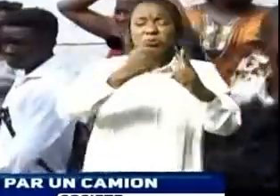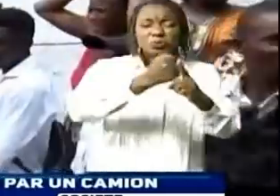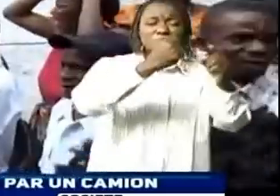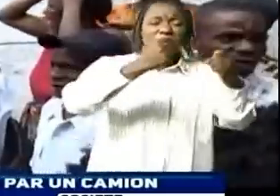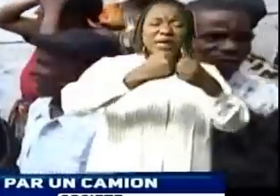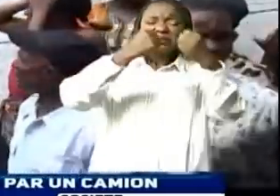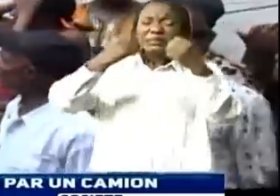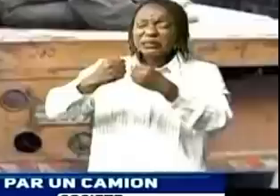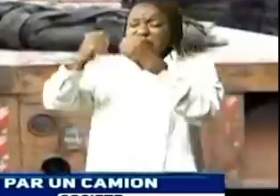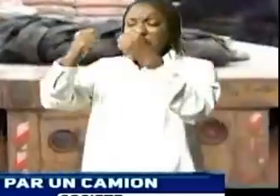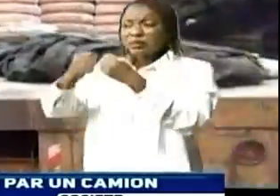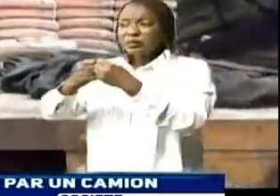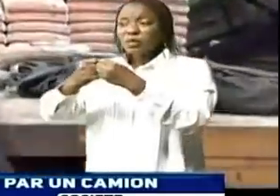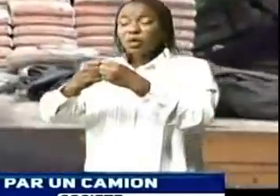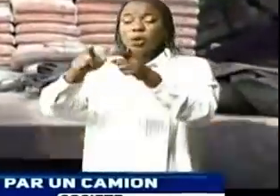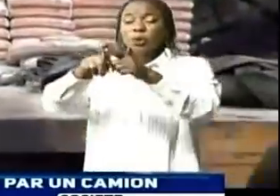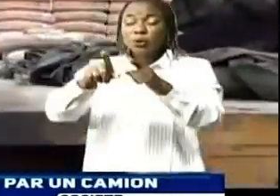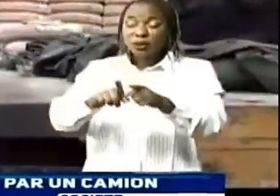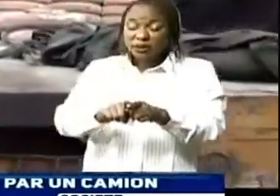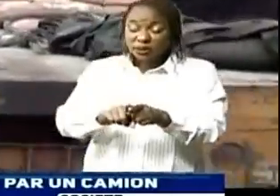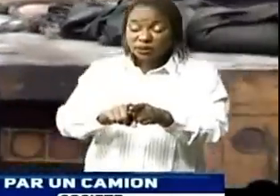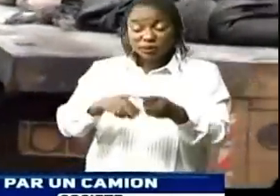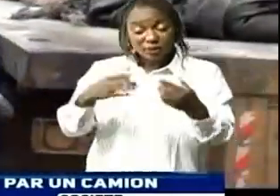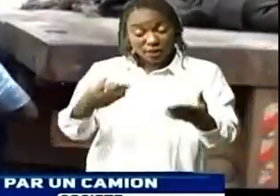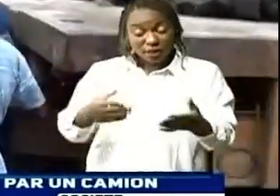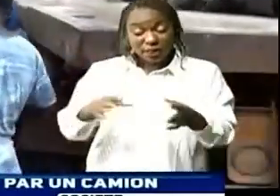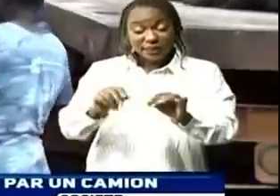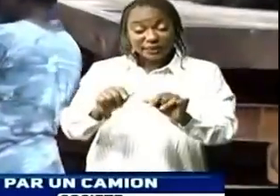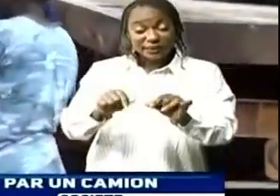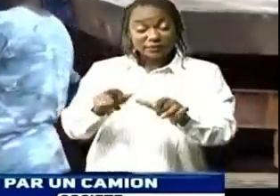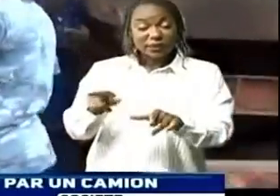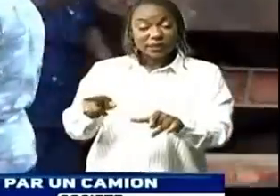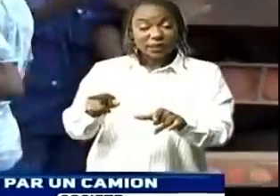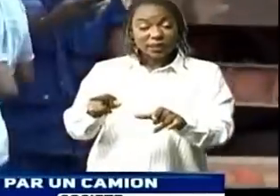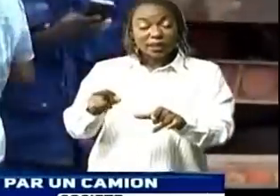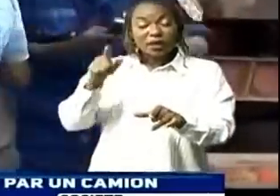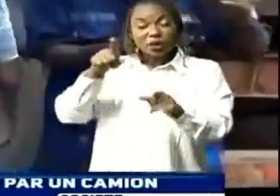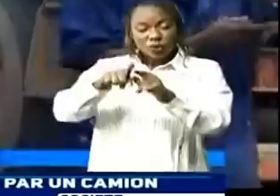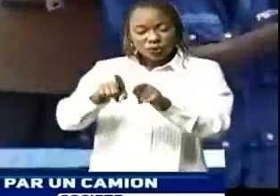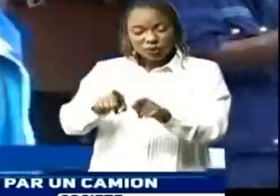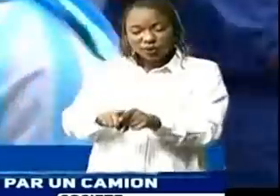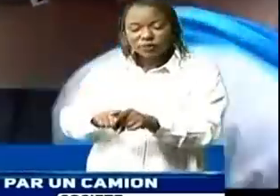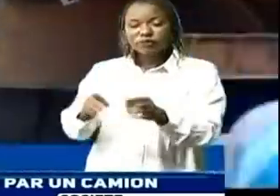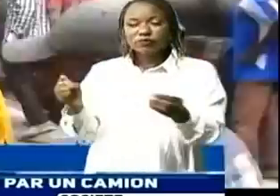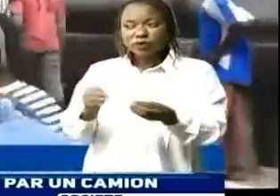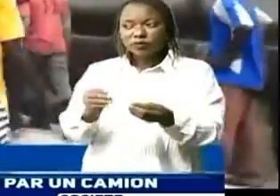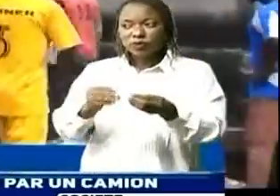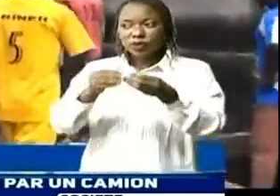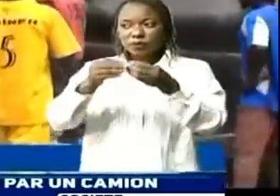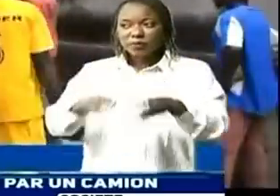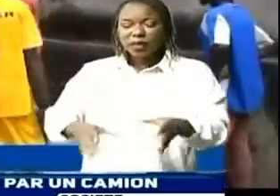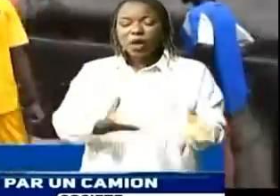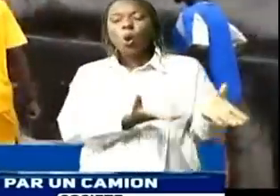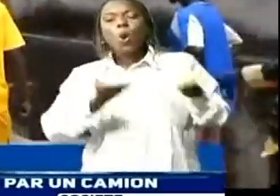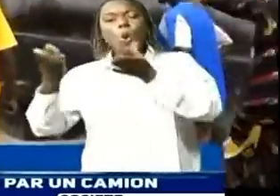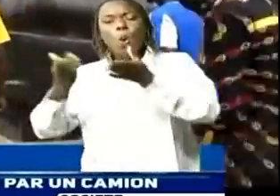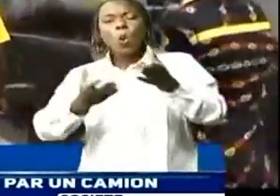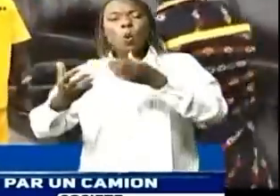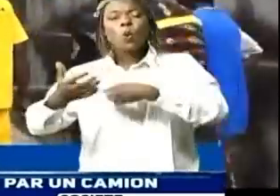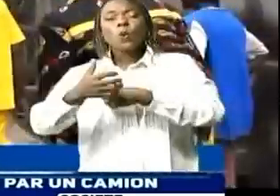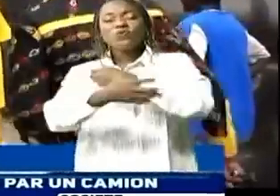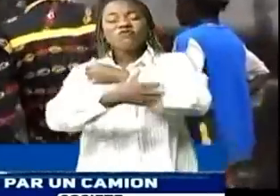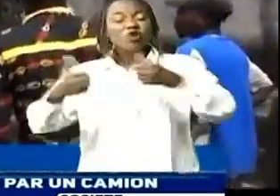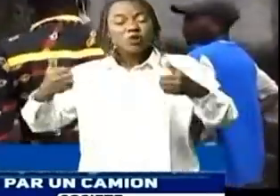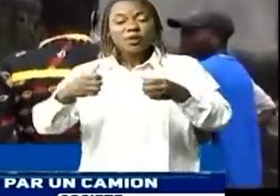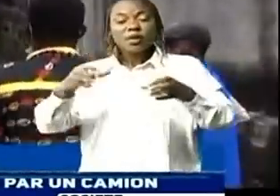de vitesse. Les ciments gris transportés par ces gros véhicules, du moins une partie, a été emportée